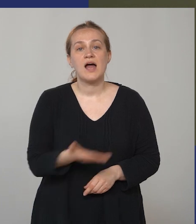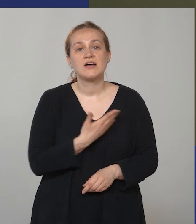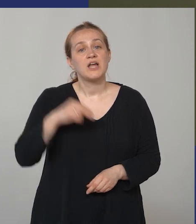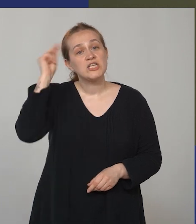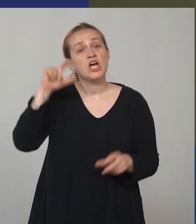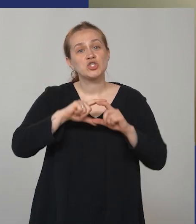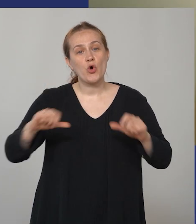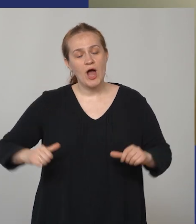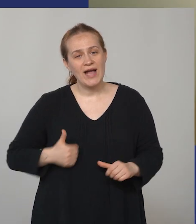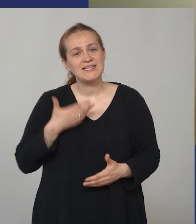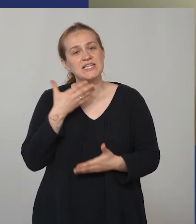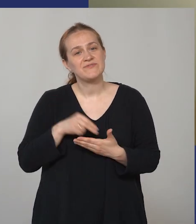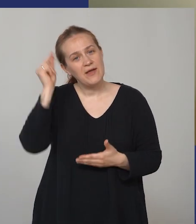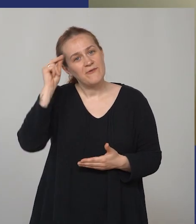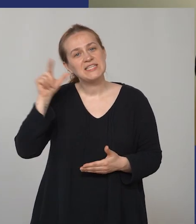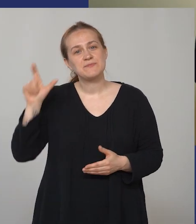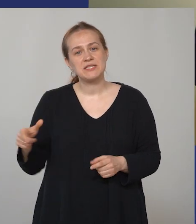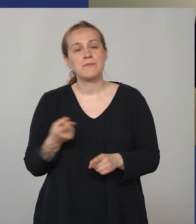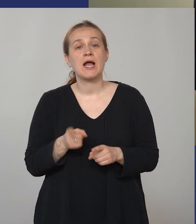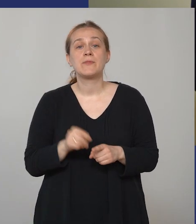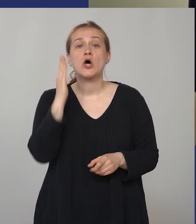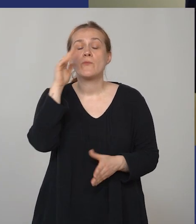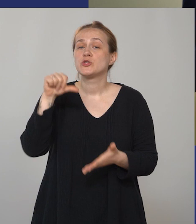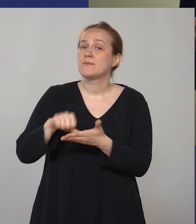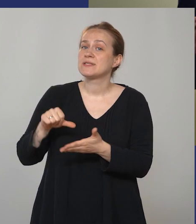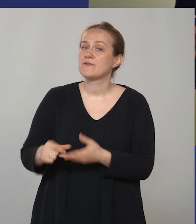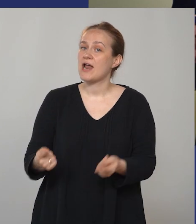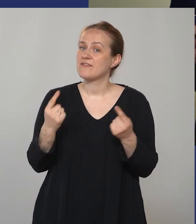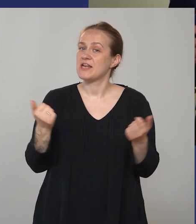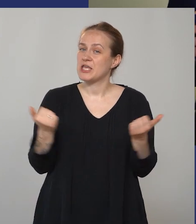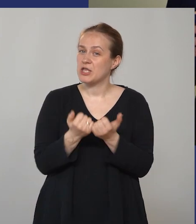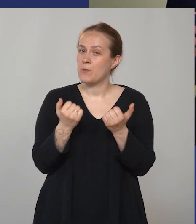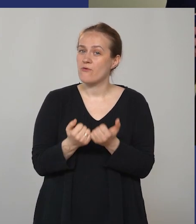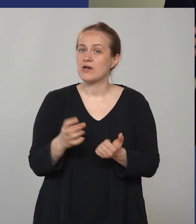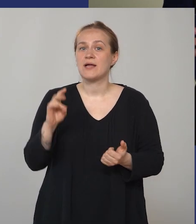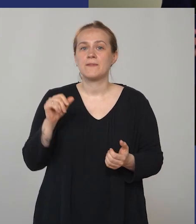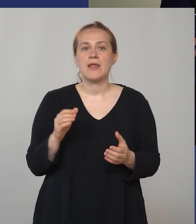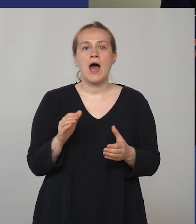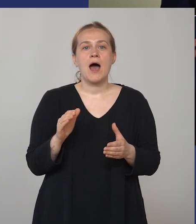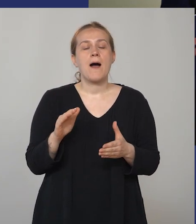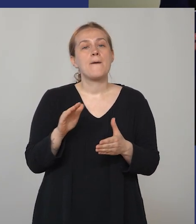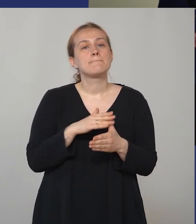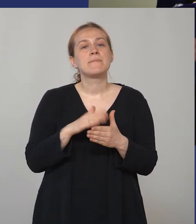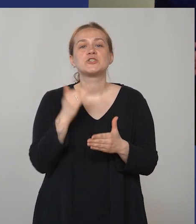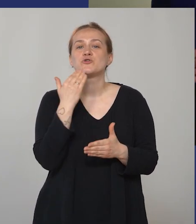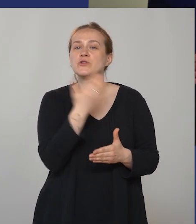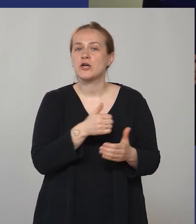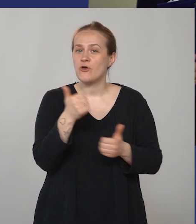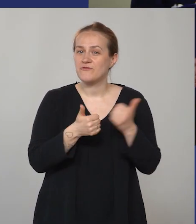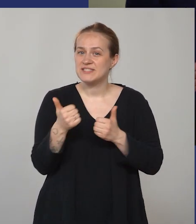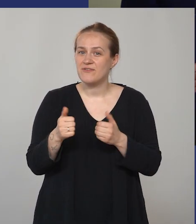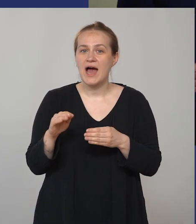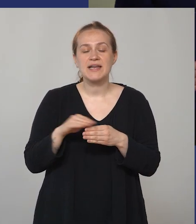Наша школа гордится своим воспитанником, который будет представлять Великий Новгород на международном фестивале